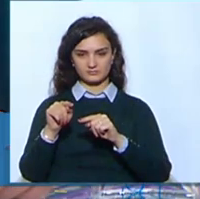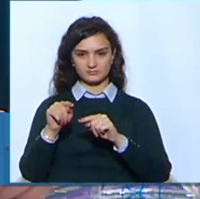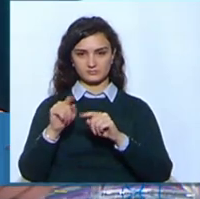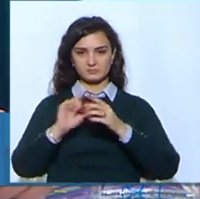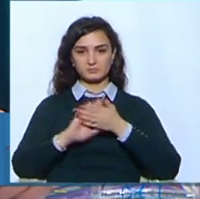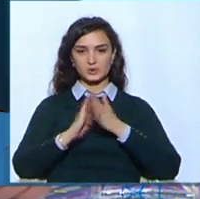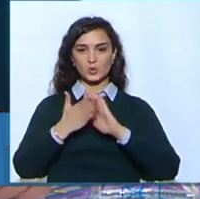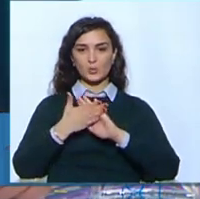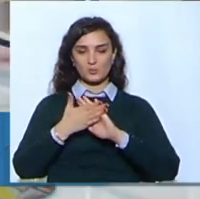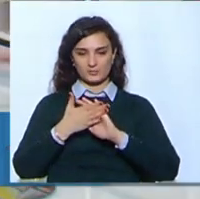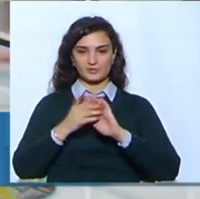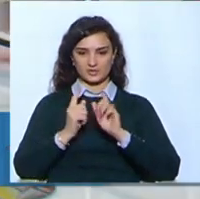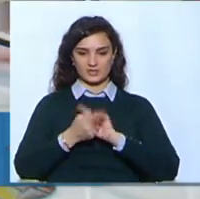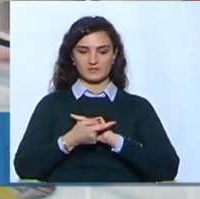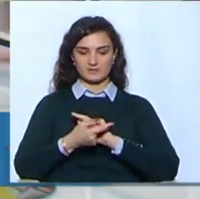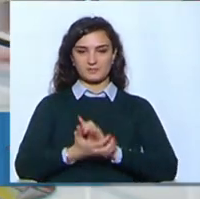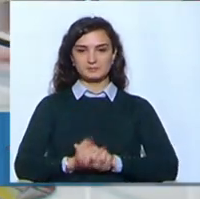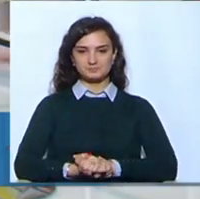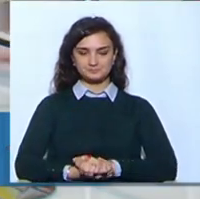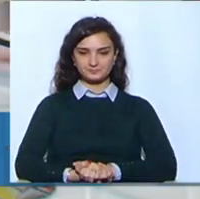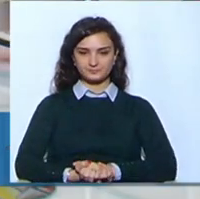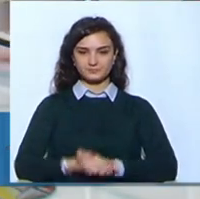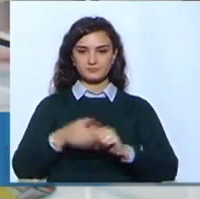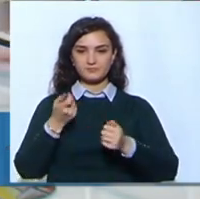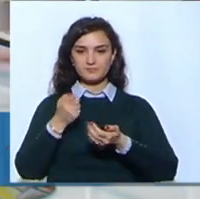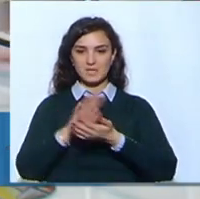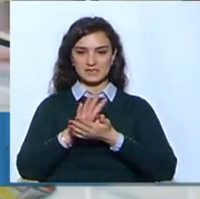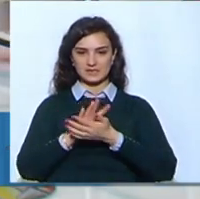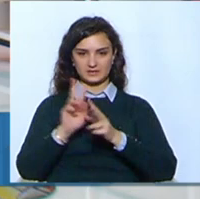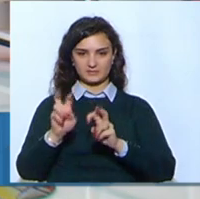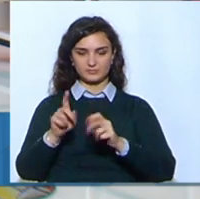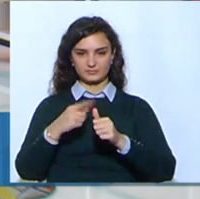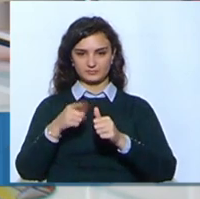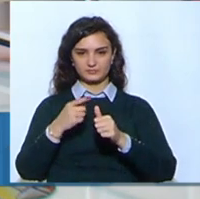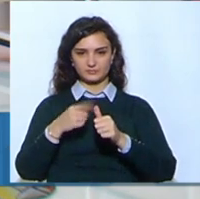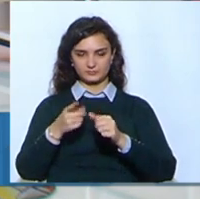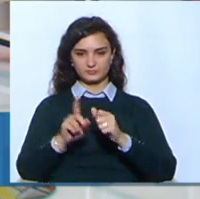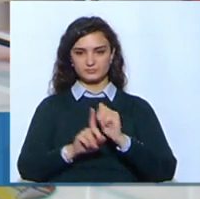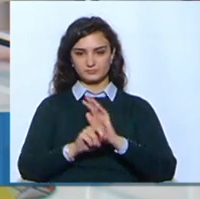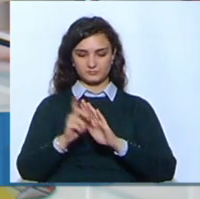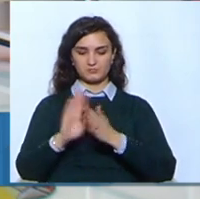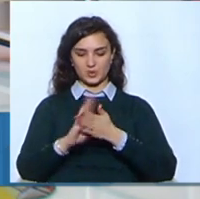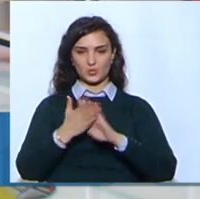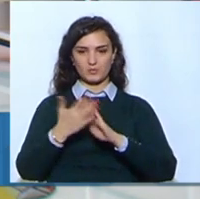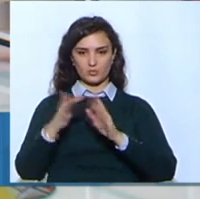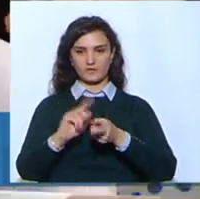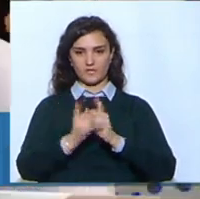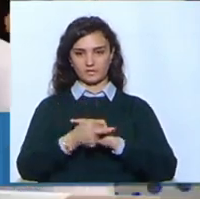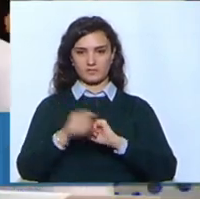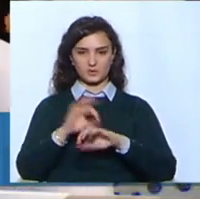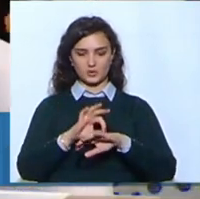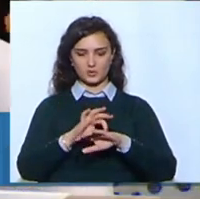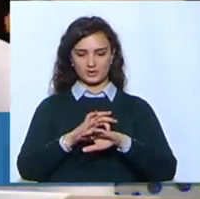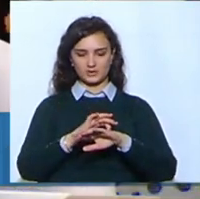პირობებს დიახ, პირობები შეეცვლება, პირობით პათოგენურ ბაქტერიებსაც უწოდებთ ხოლმე ასეთ ბაქტერიებს, ანუ შეექმნა პირობა და ის გახდა უკვე